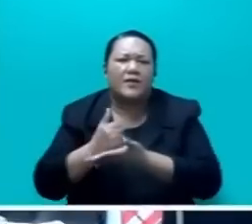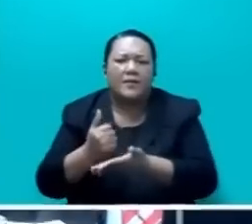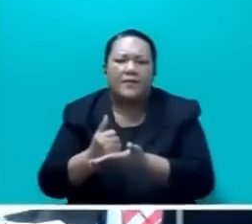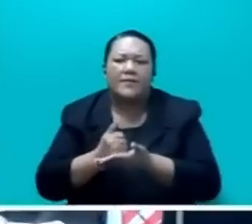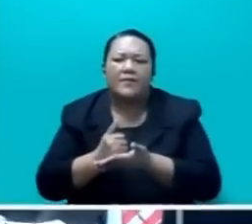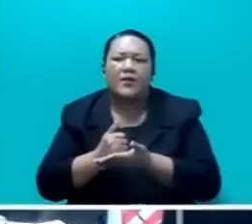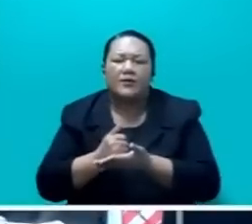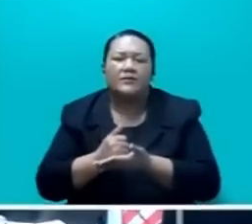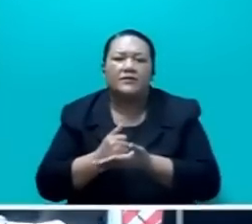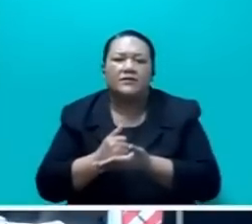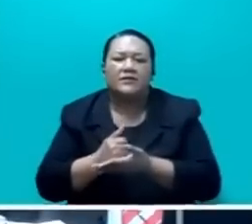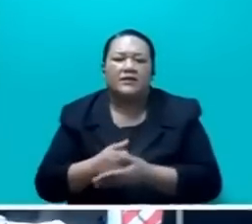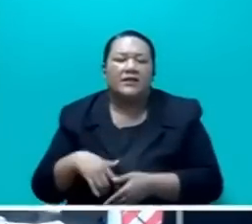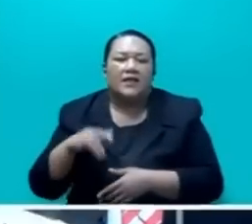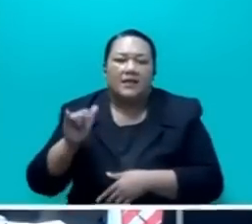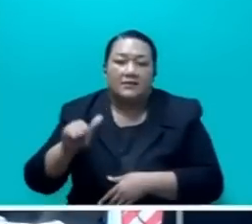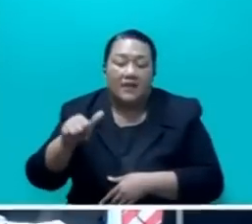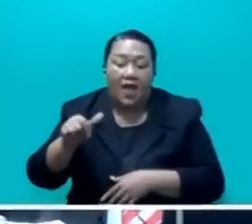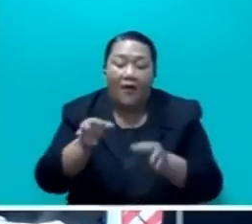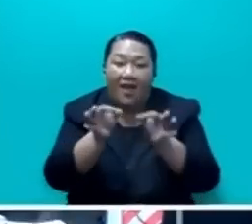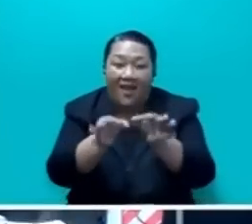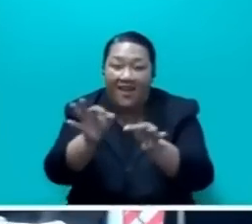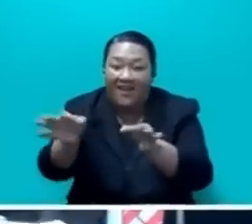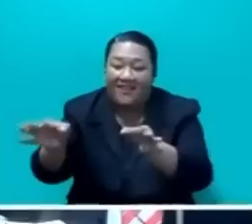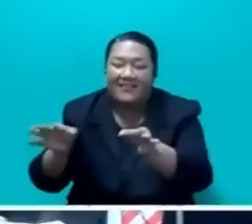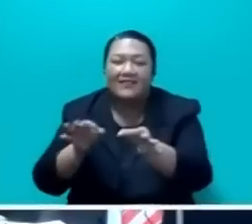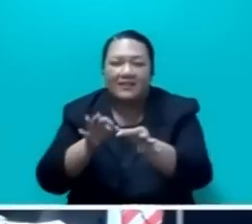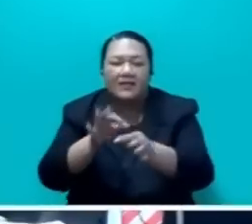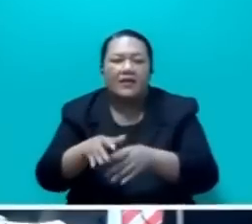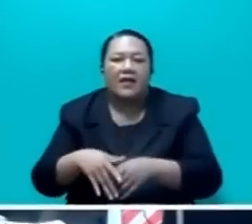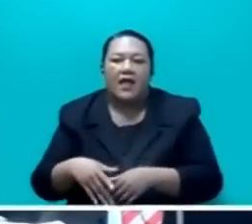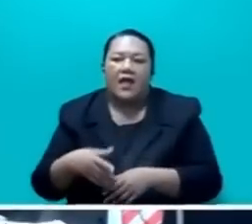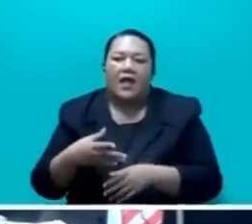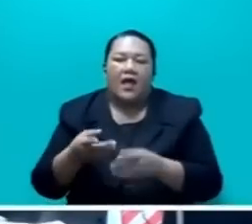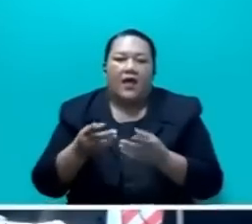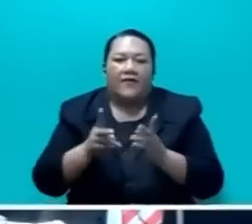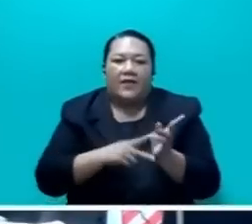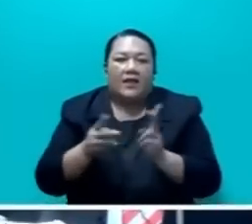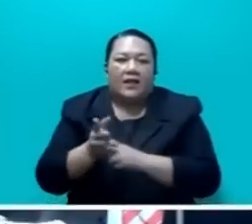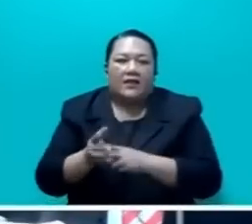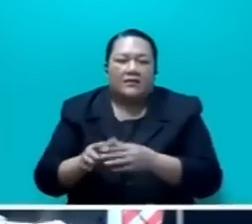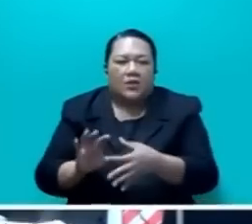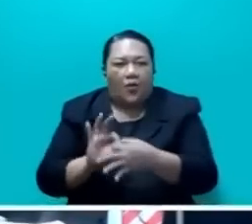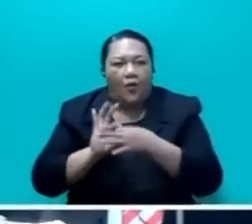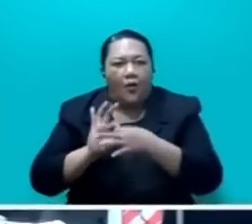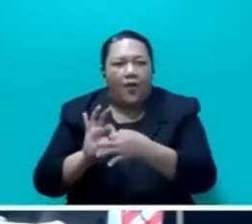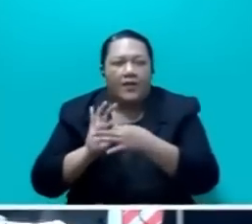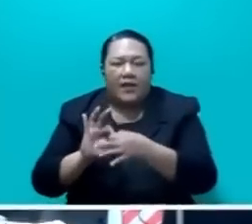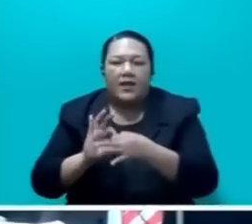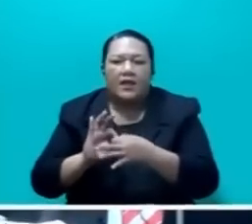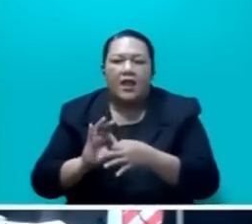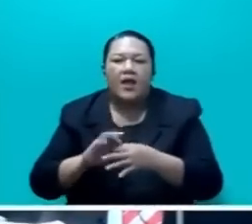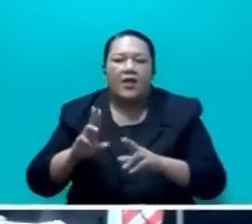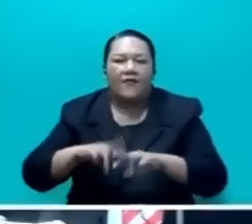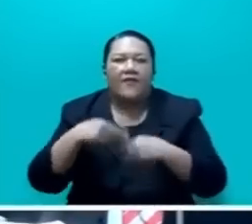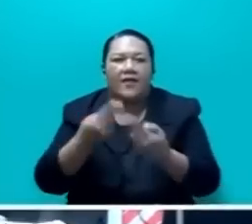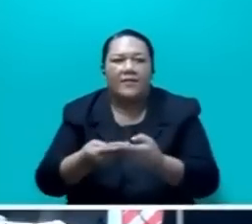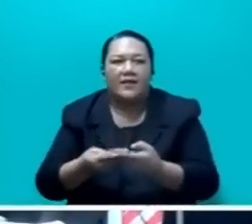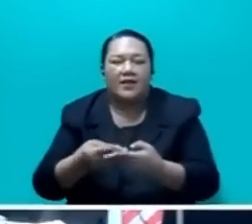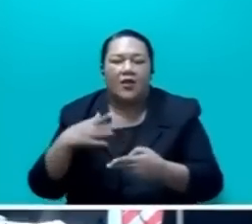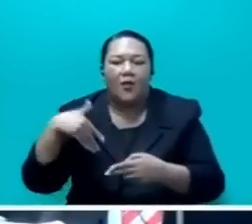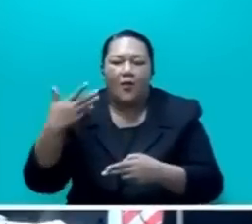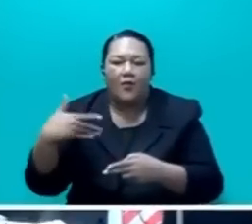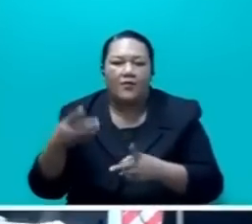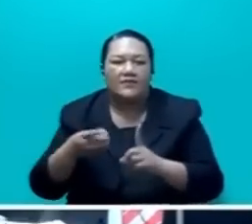yasawa. No itaka ni bese matingwa na ba mbulung-mbulu takatalamay na mbulu ni biwa kani kene bese mati na be ngoni binaka satu